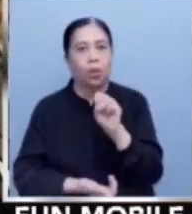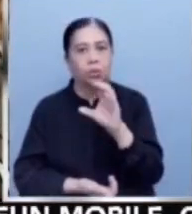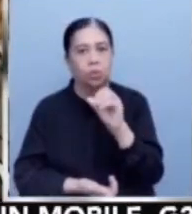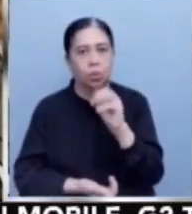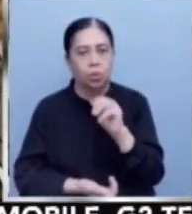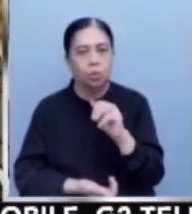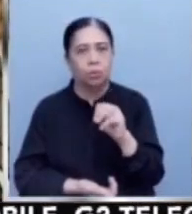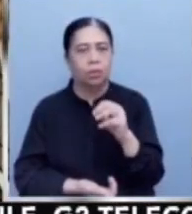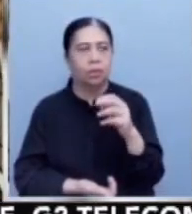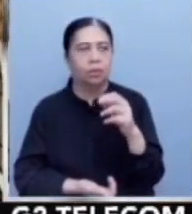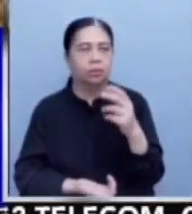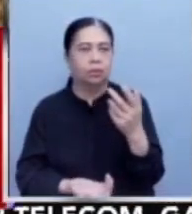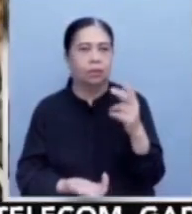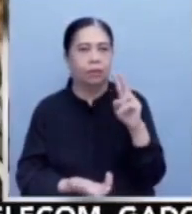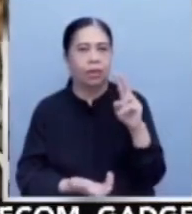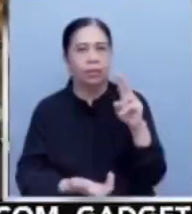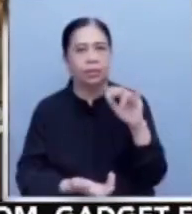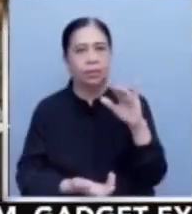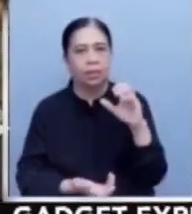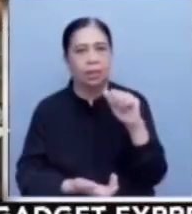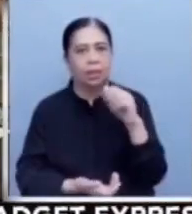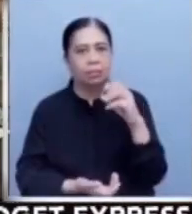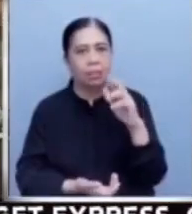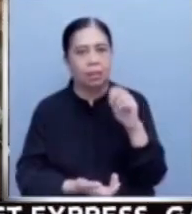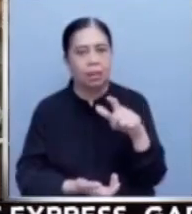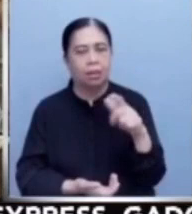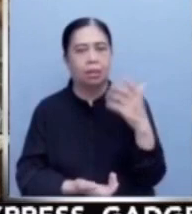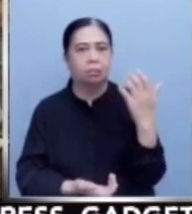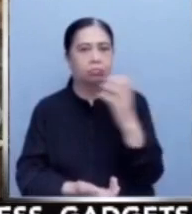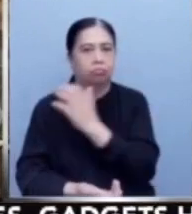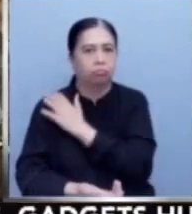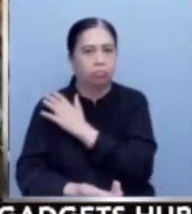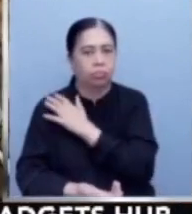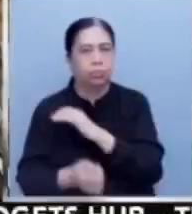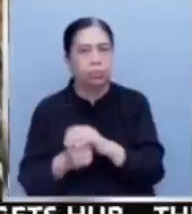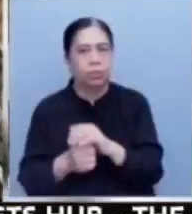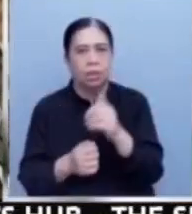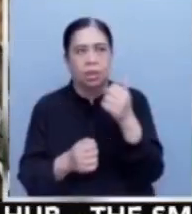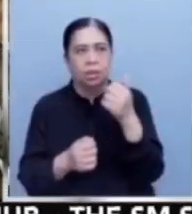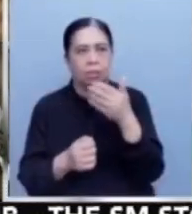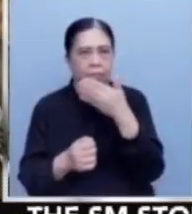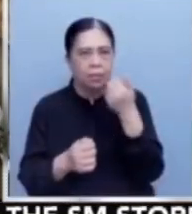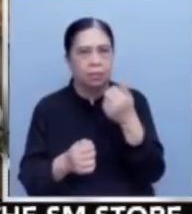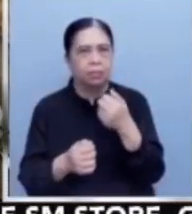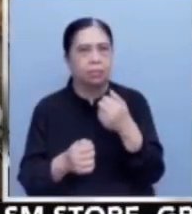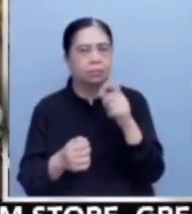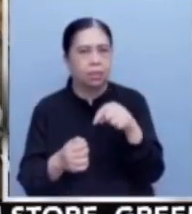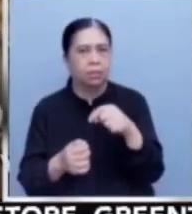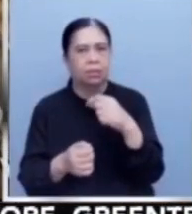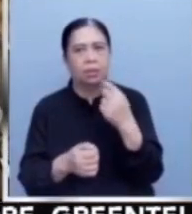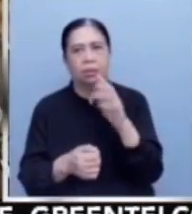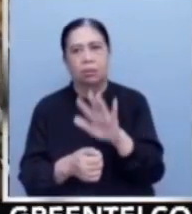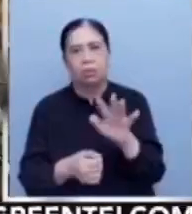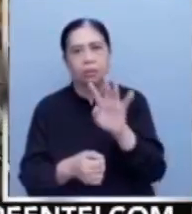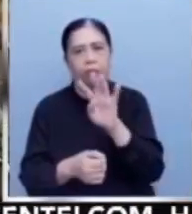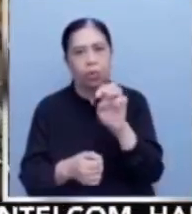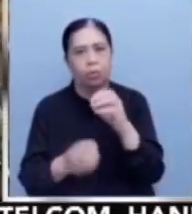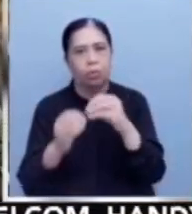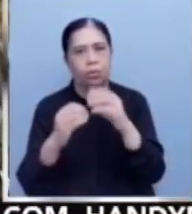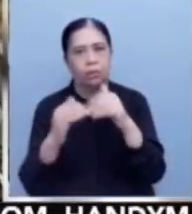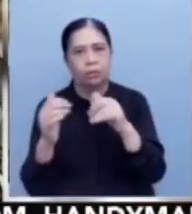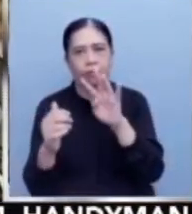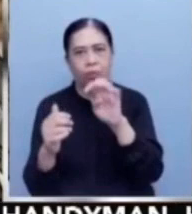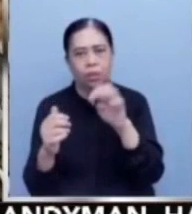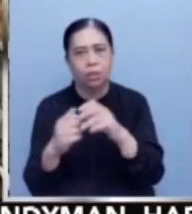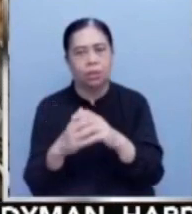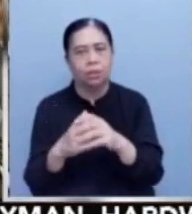Admiral Abet Carlos, sabi niya at any one time there are 400 more than 400 foreign